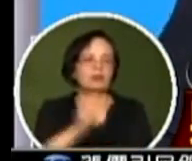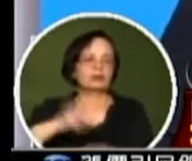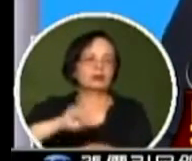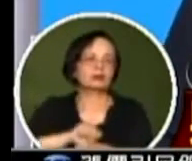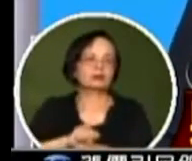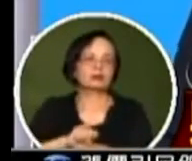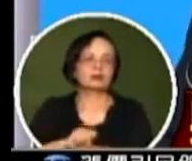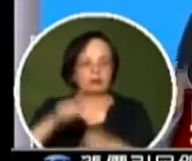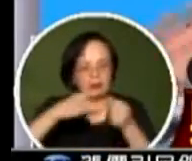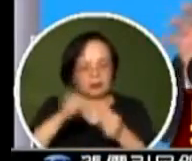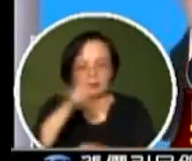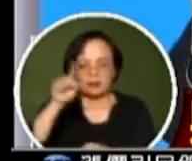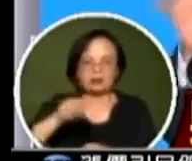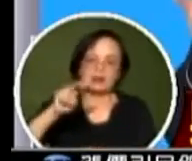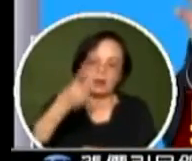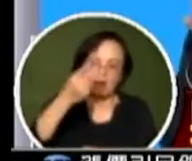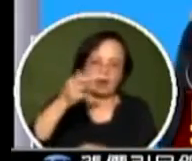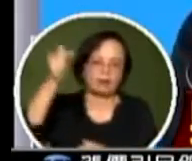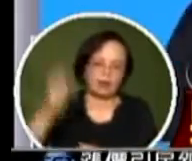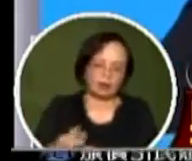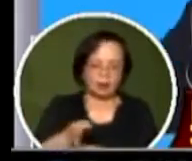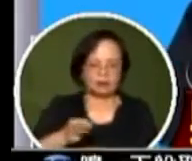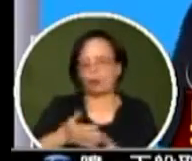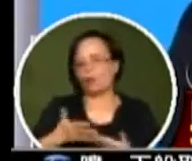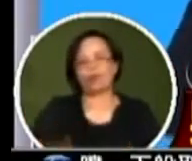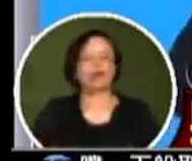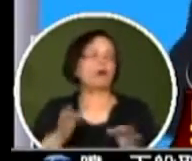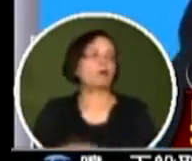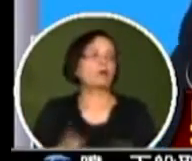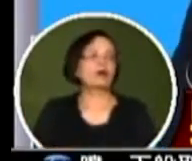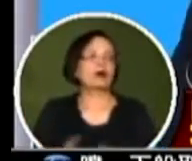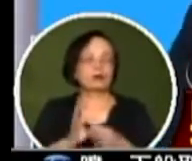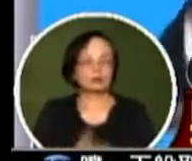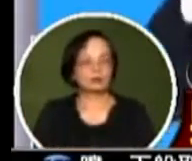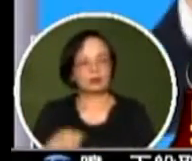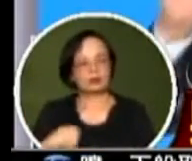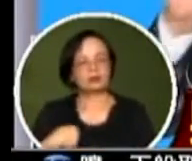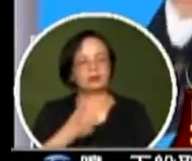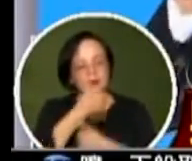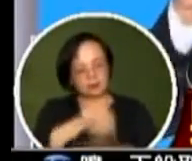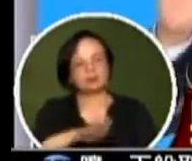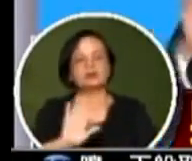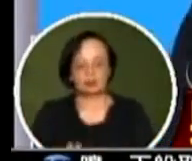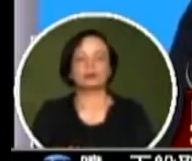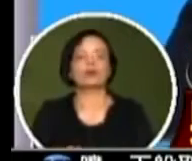因为12%，所以这种就表示你这政府啊，你若有法度感觉，因为咱有经验咱对于